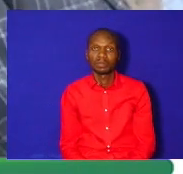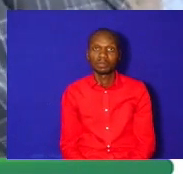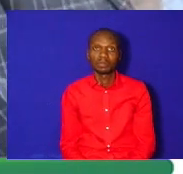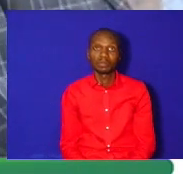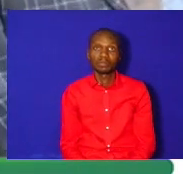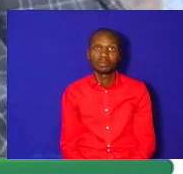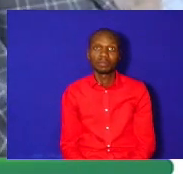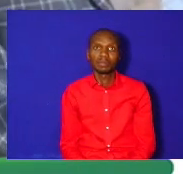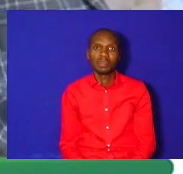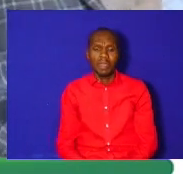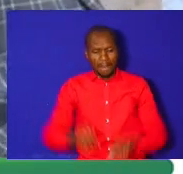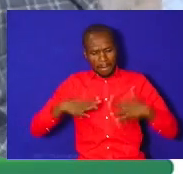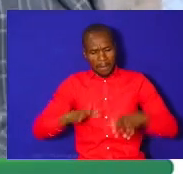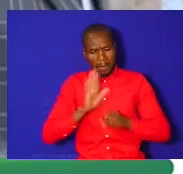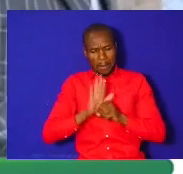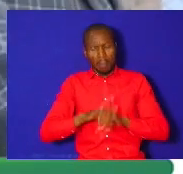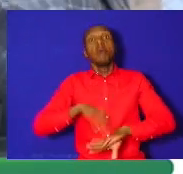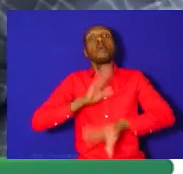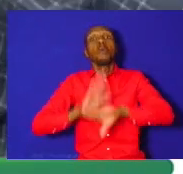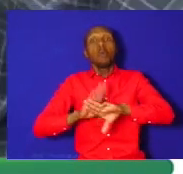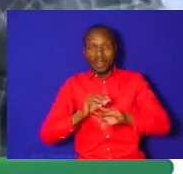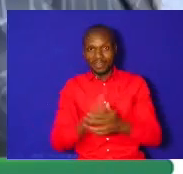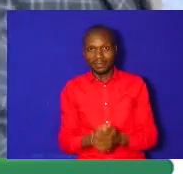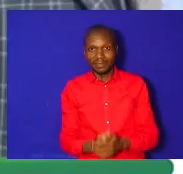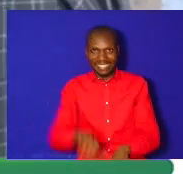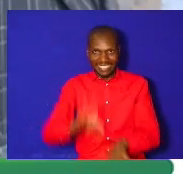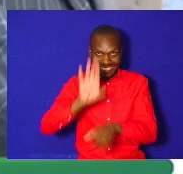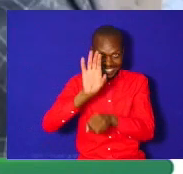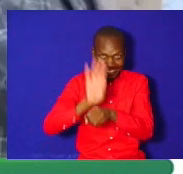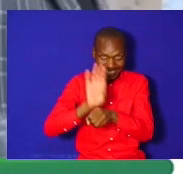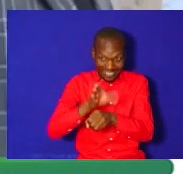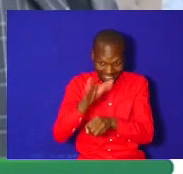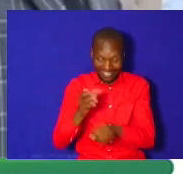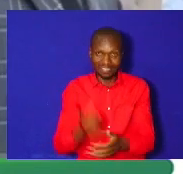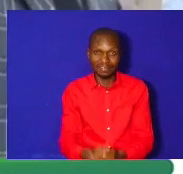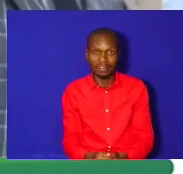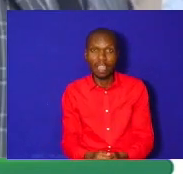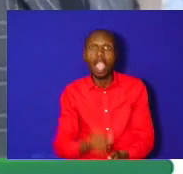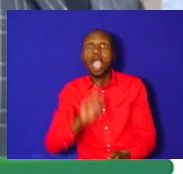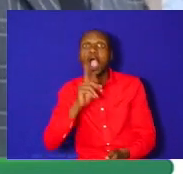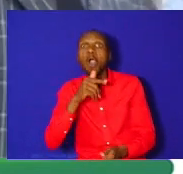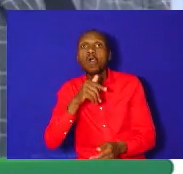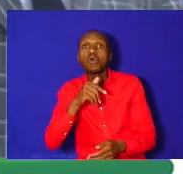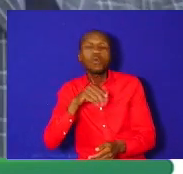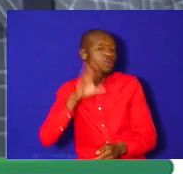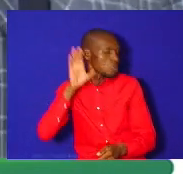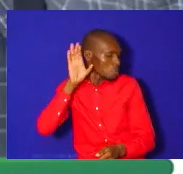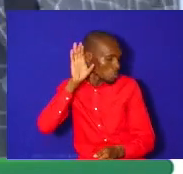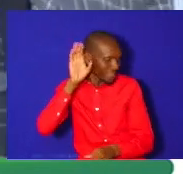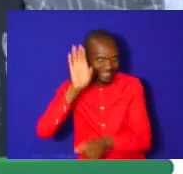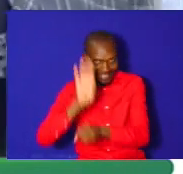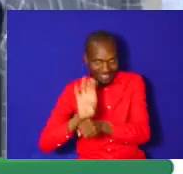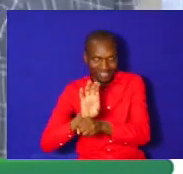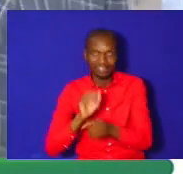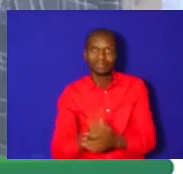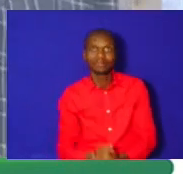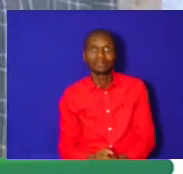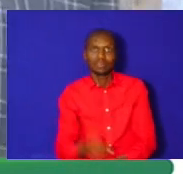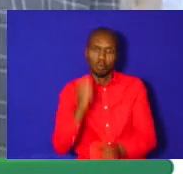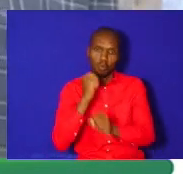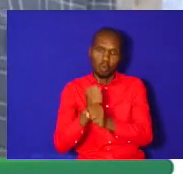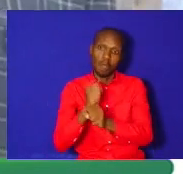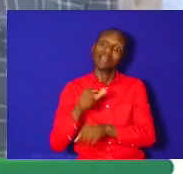itakuwa na watu wengi wazuri na kanisa wana ambao wanafuata kanisa kasi